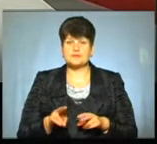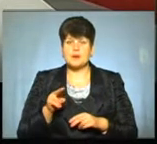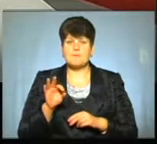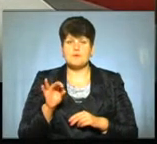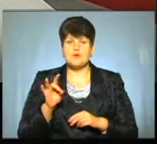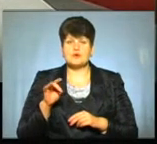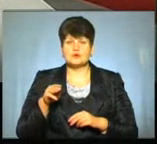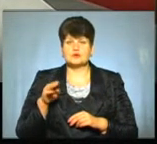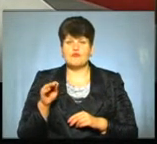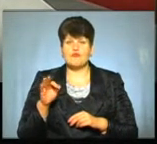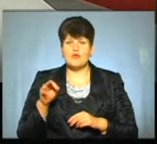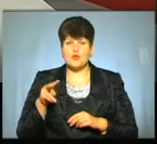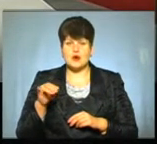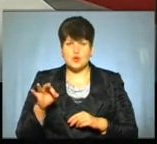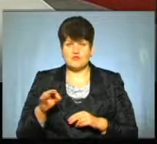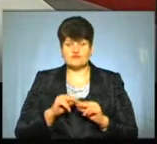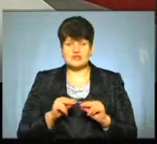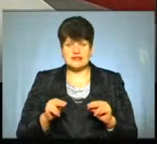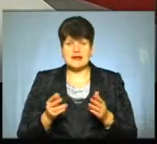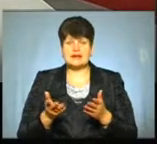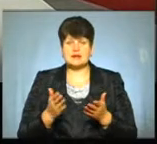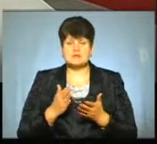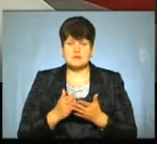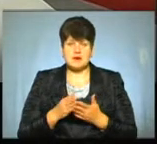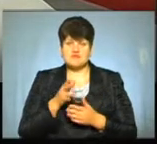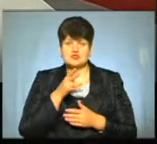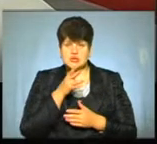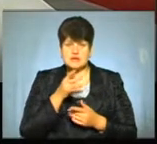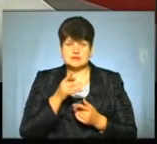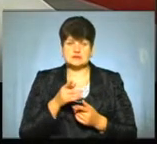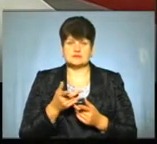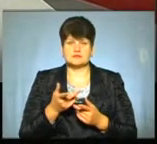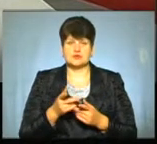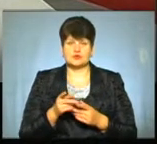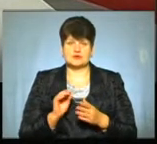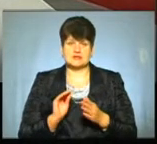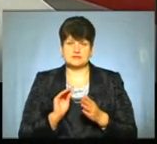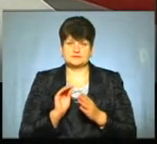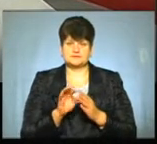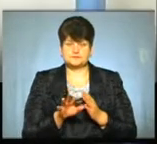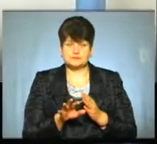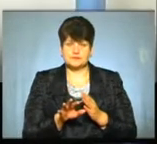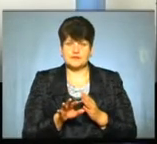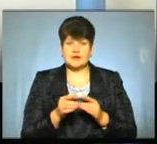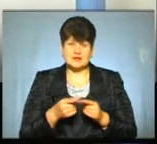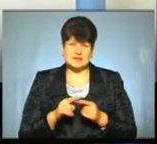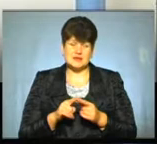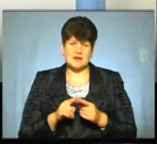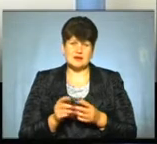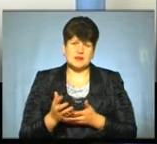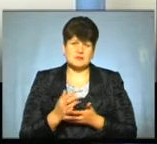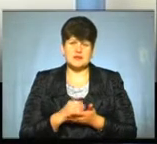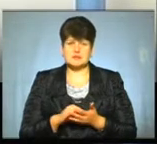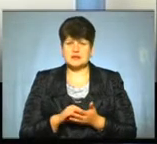зване портфоліо кожного вчителя, який мав у відповідний час на відповідну платформу його завантажити. І це